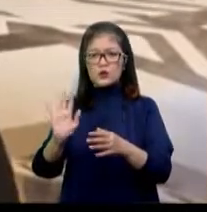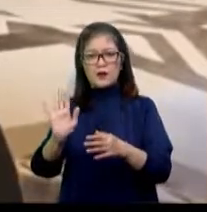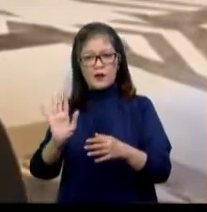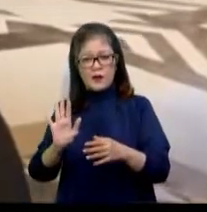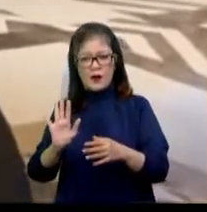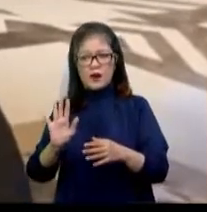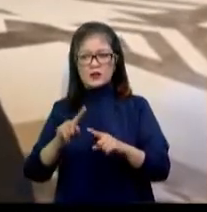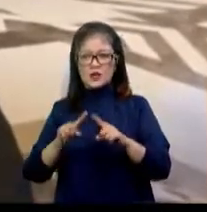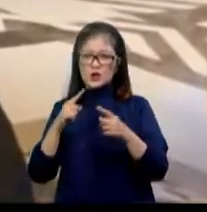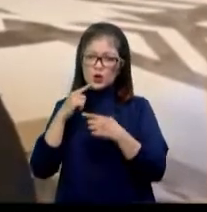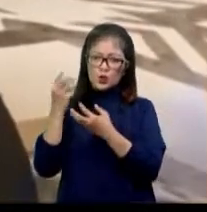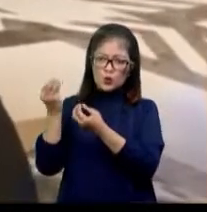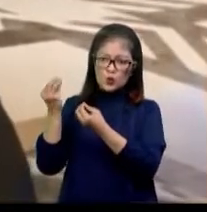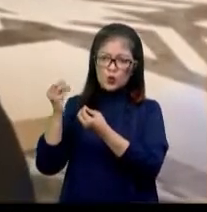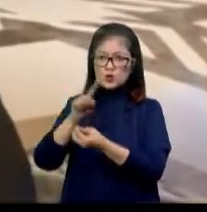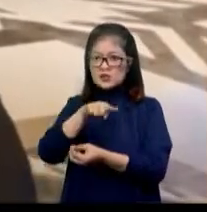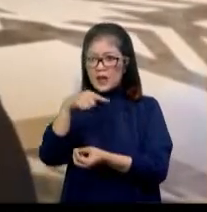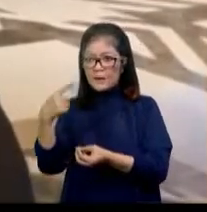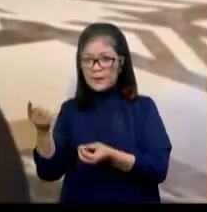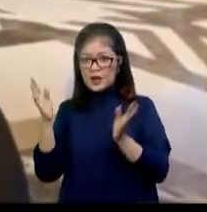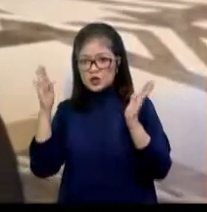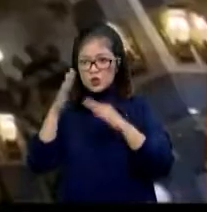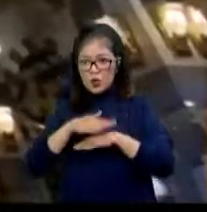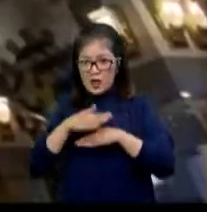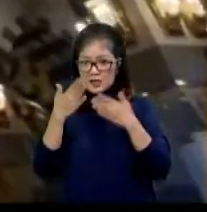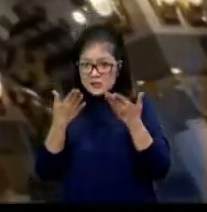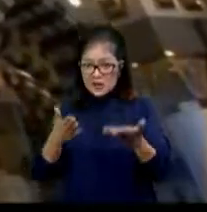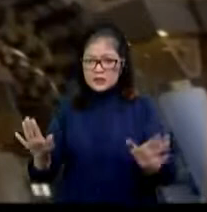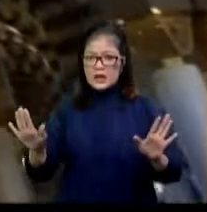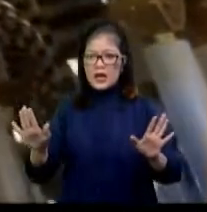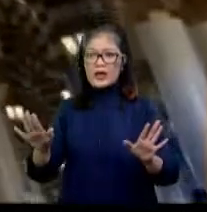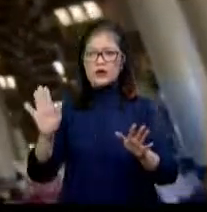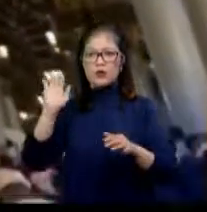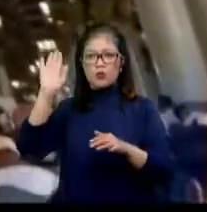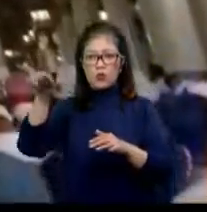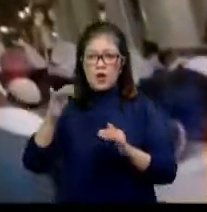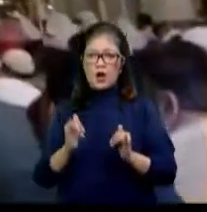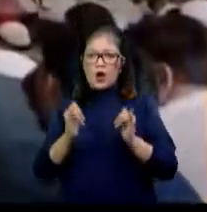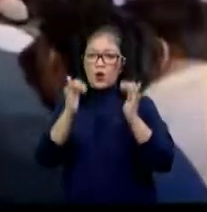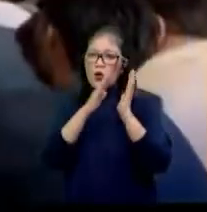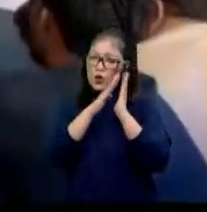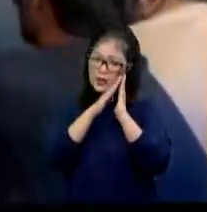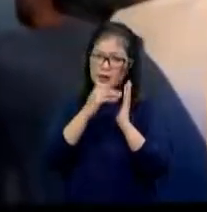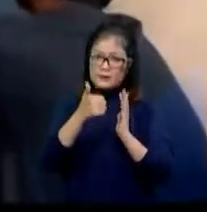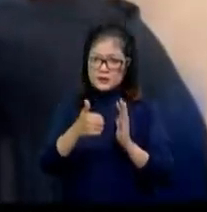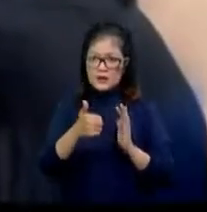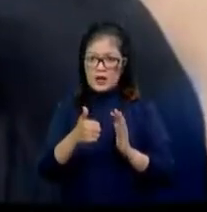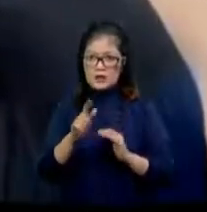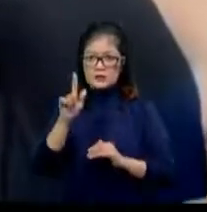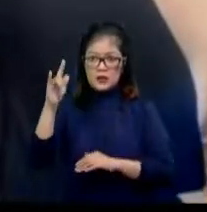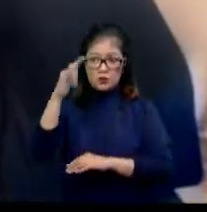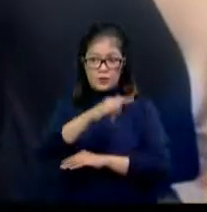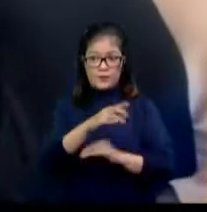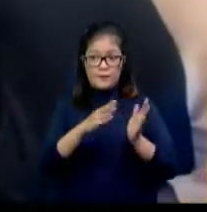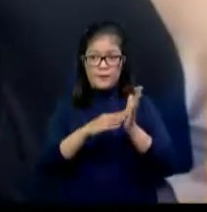setelah sholat berjamaah baru datang ke hotel. Jemaah calon haji Indonesia gelombang pertama tiba di Madinah, Arab